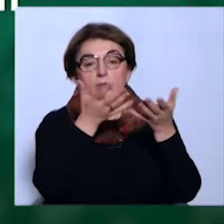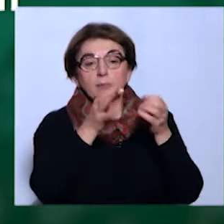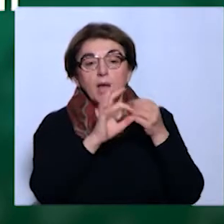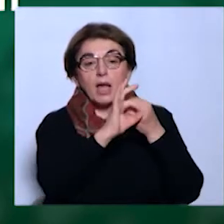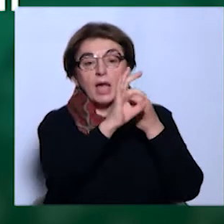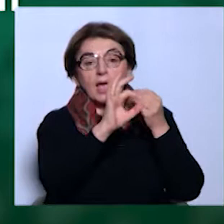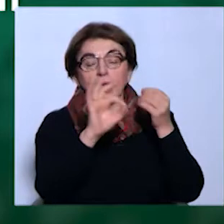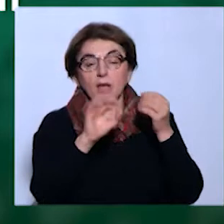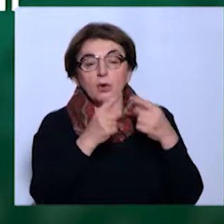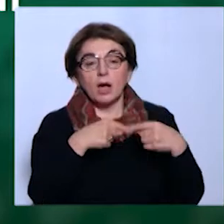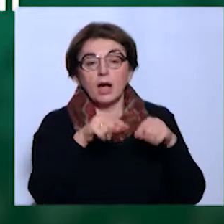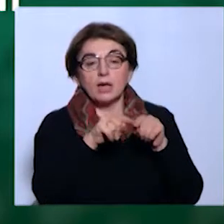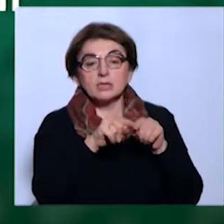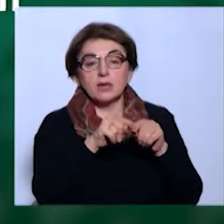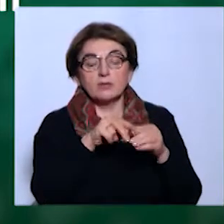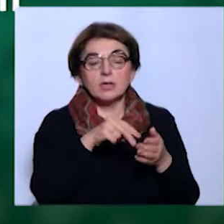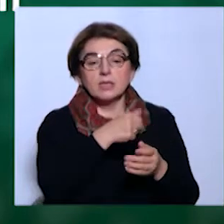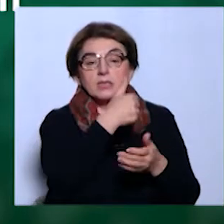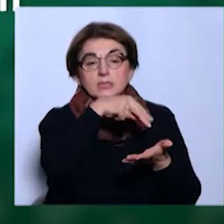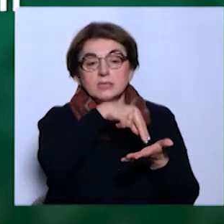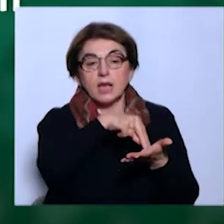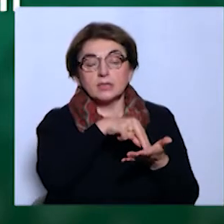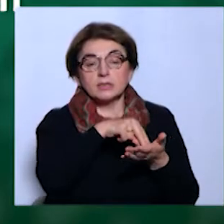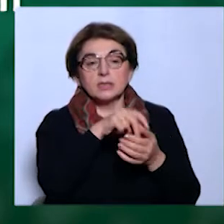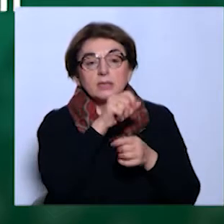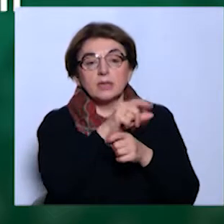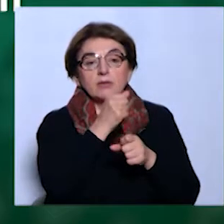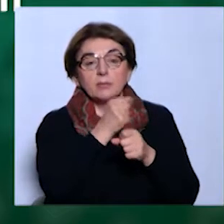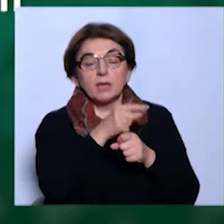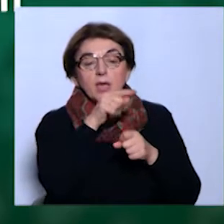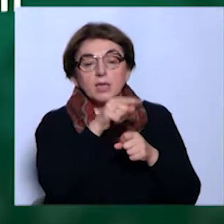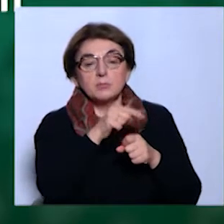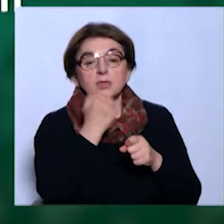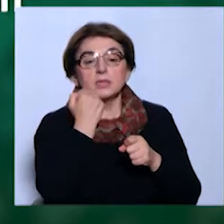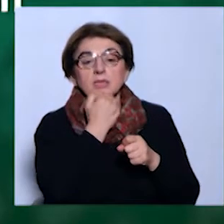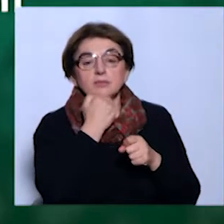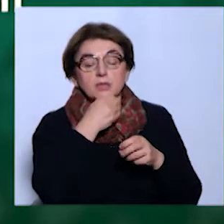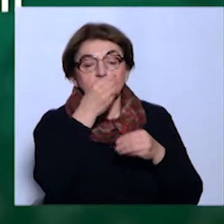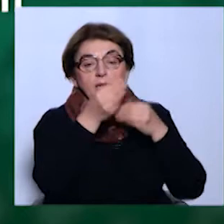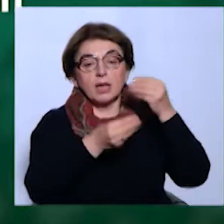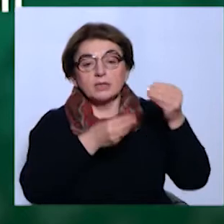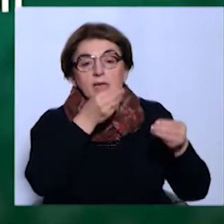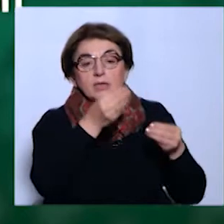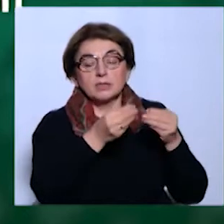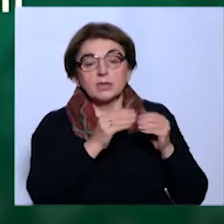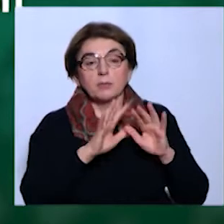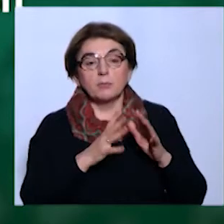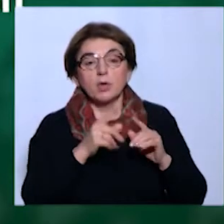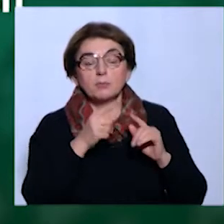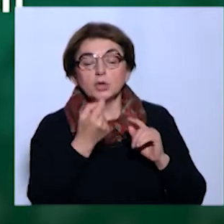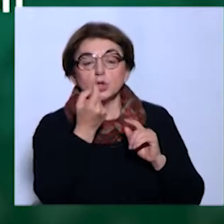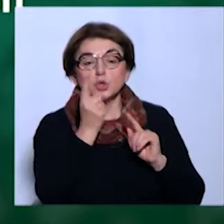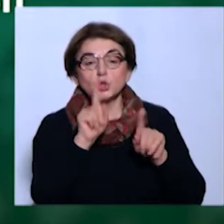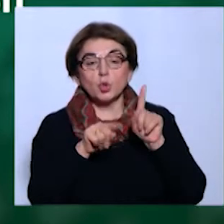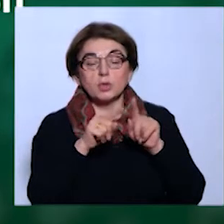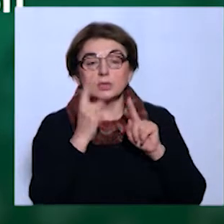ფუნქციას ასრულებს. მისი საშუალებით ნივთიერებათა გადაადგილება ხდება. მის ზოგიერთ სახეცვლილებებში